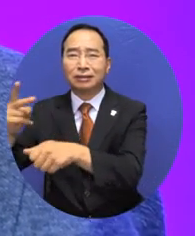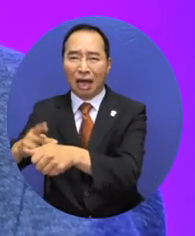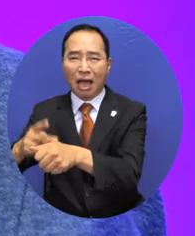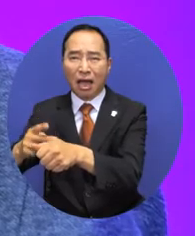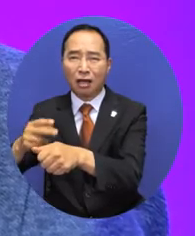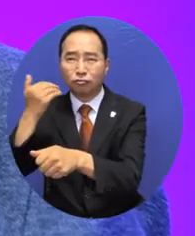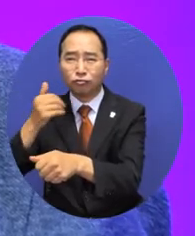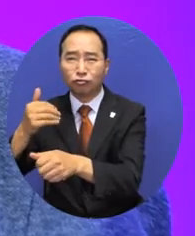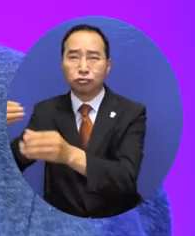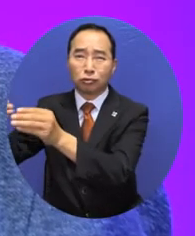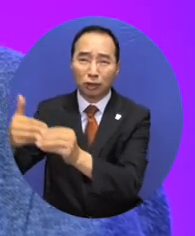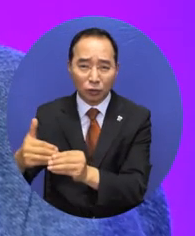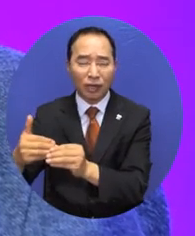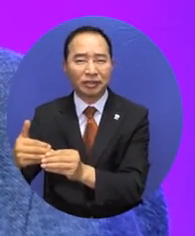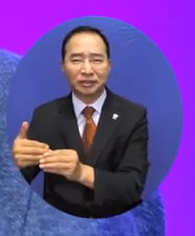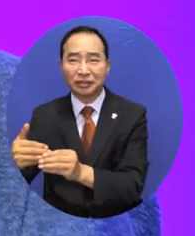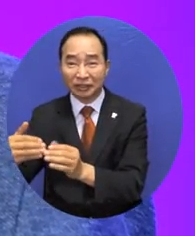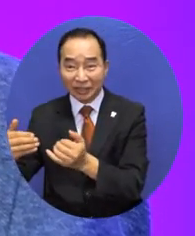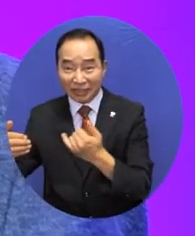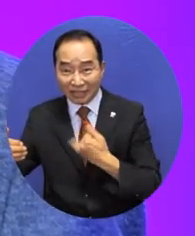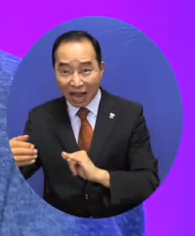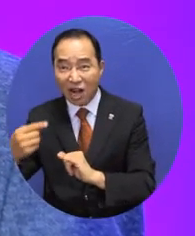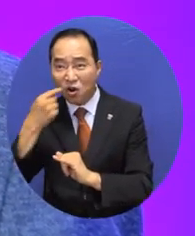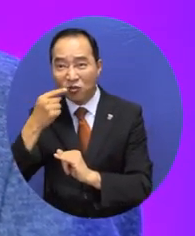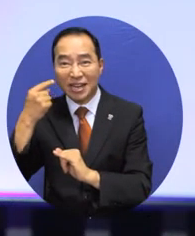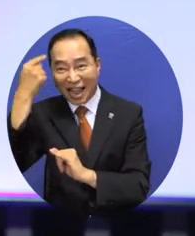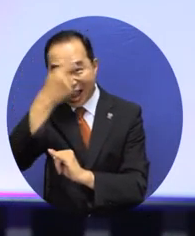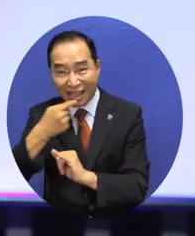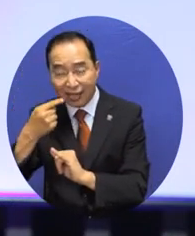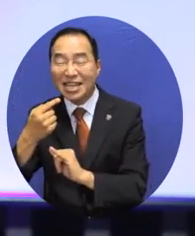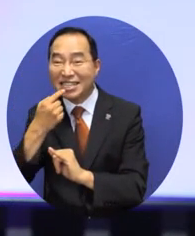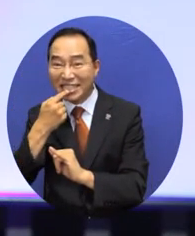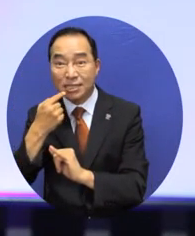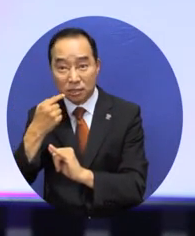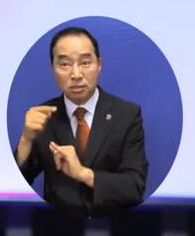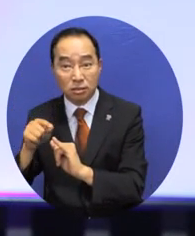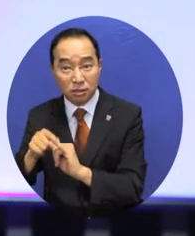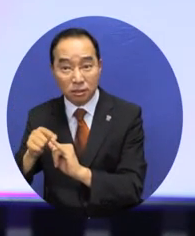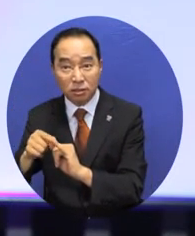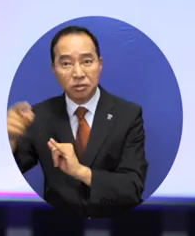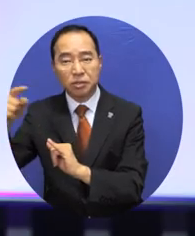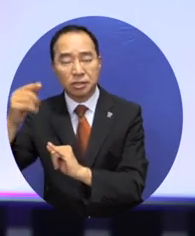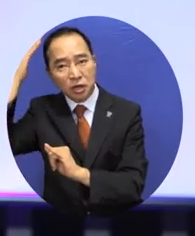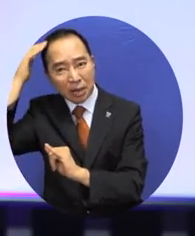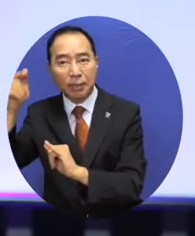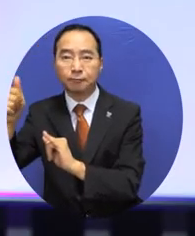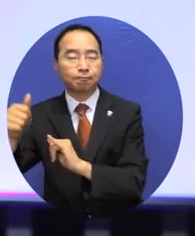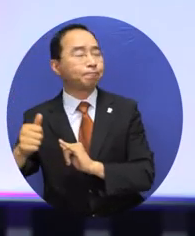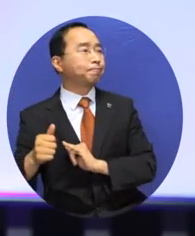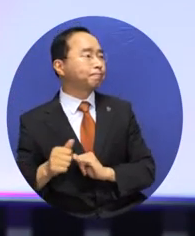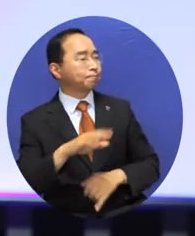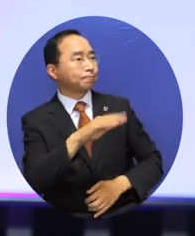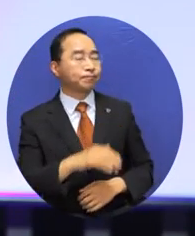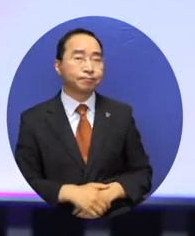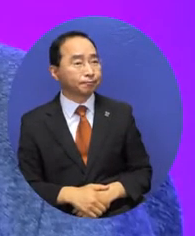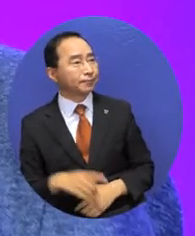반대하죠. 그에 대해서 딸이 항거합니다. 가장 진보적이고 도덕적이라는 아버지가 왜